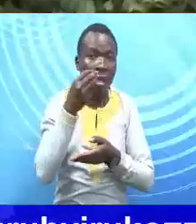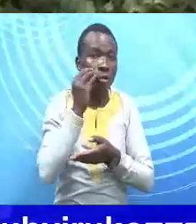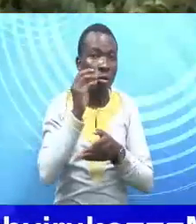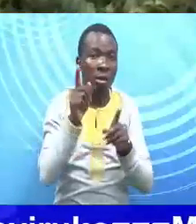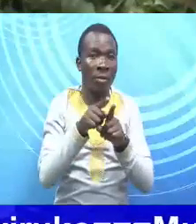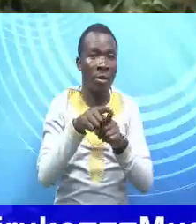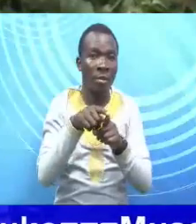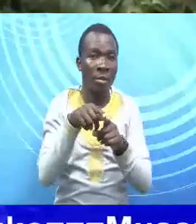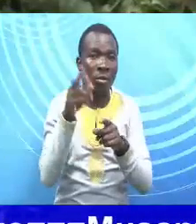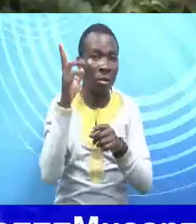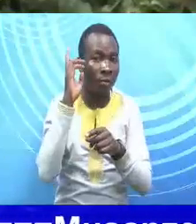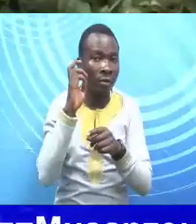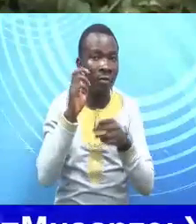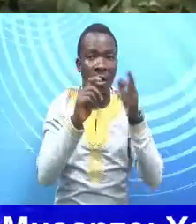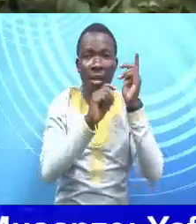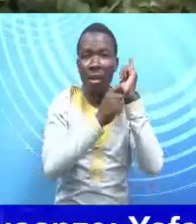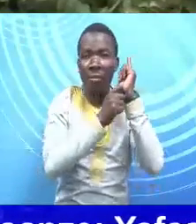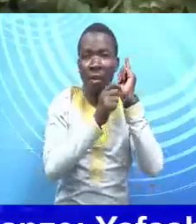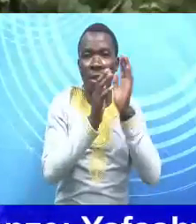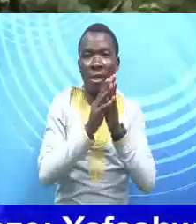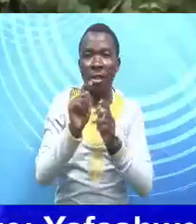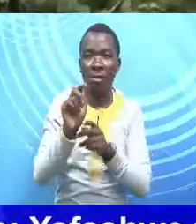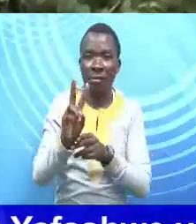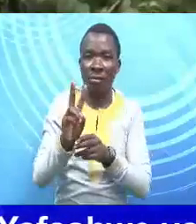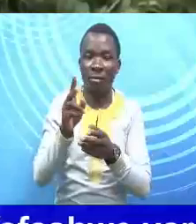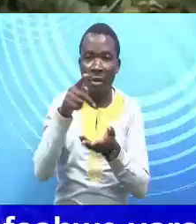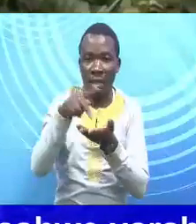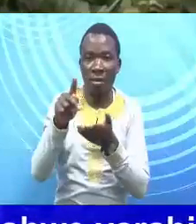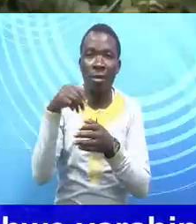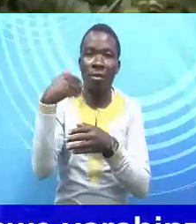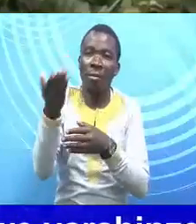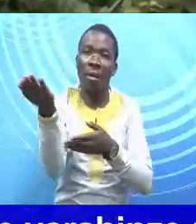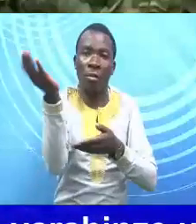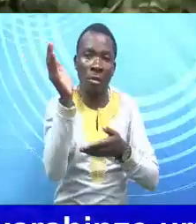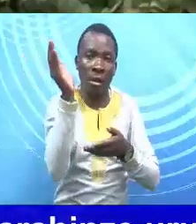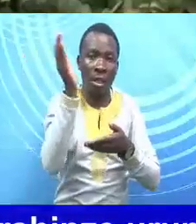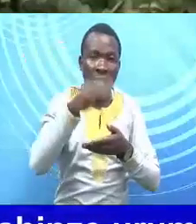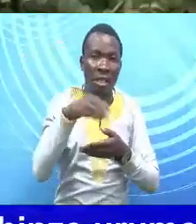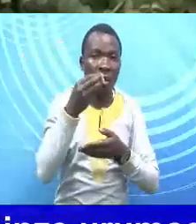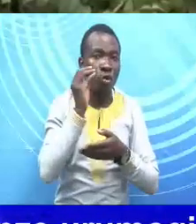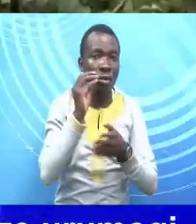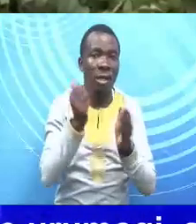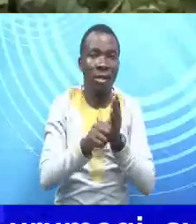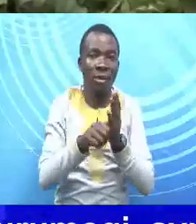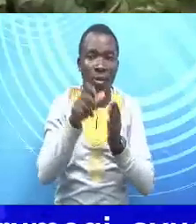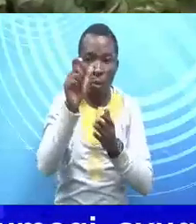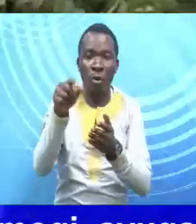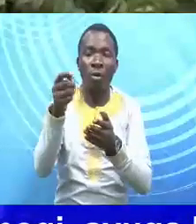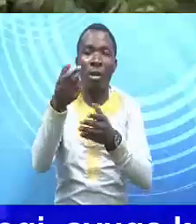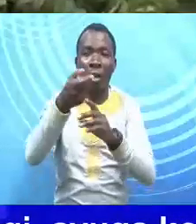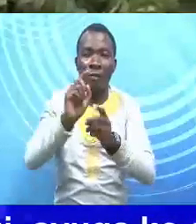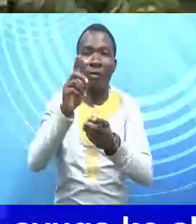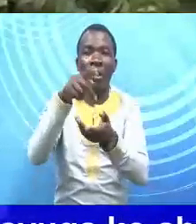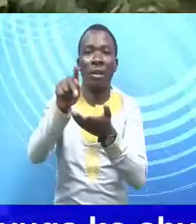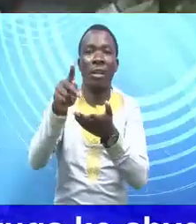maradiyo no ku mateleviziyo ari gura ritwara ikibazo nuko umuntu yaravuye kurangura kaba harimo bamwe